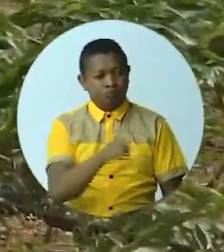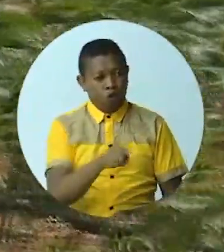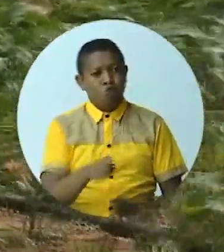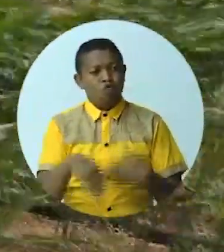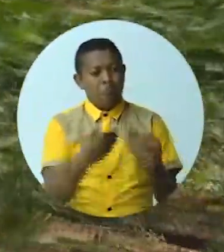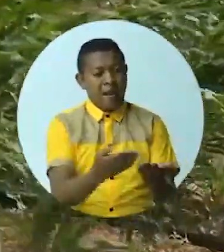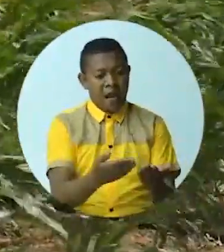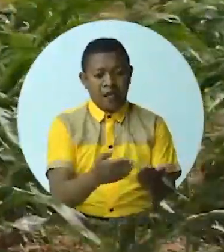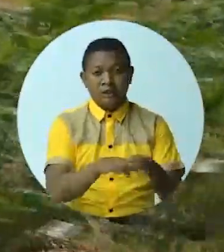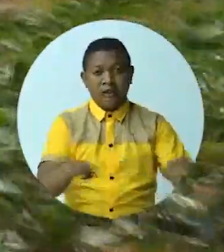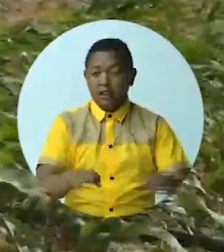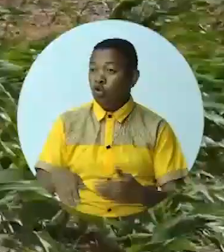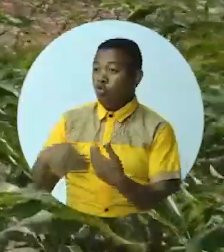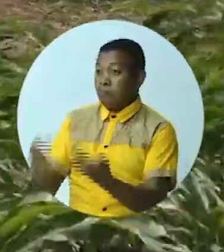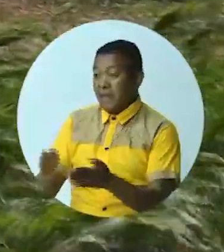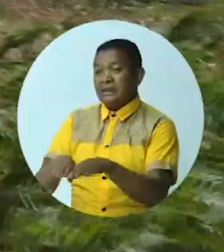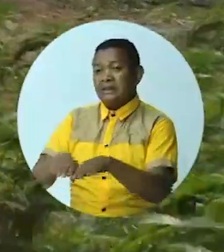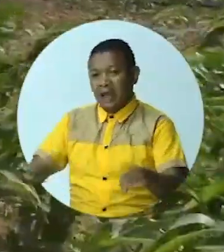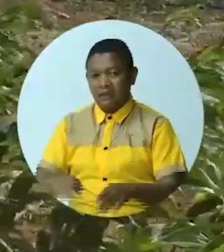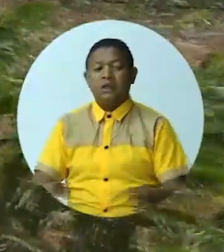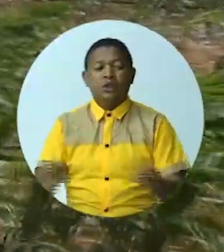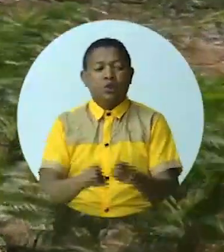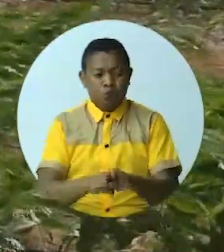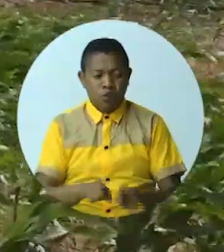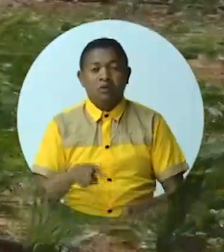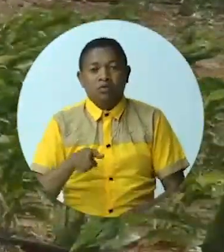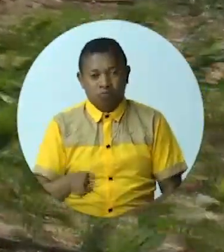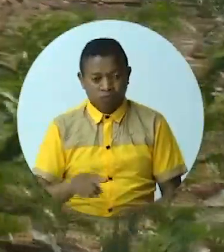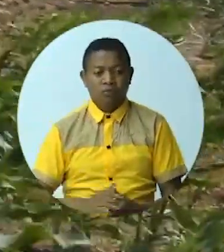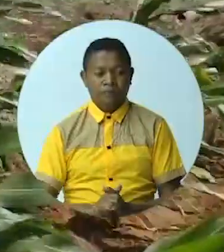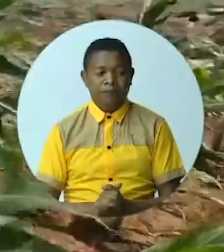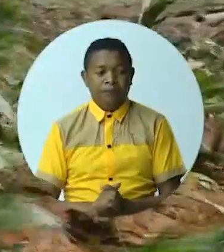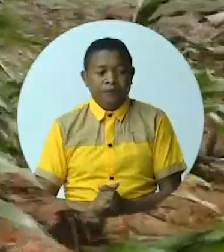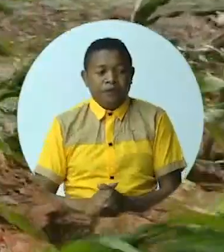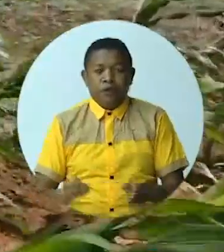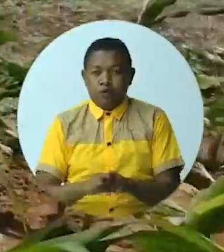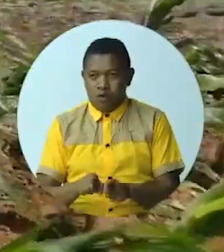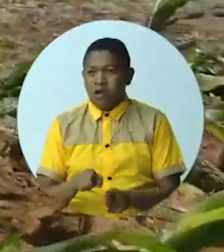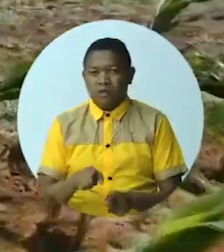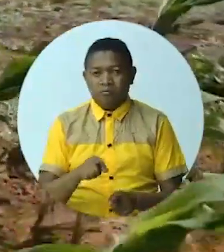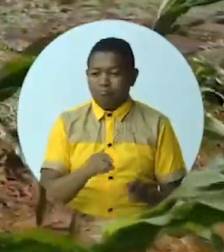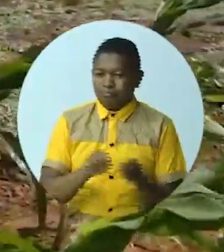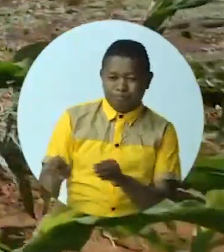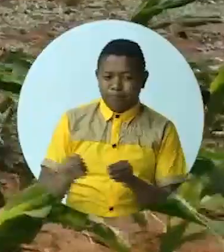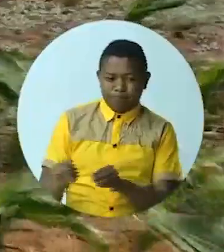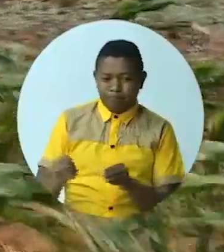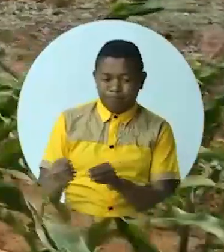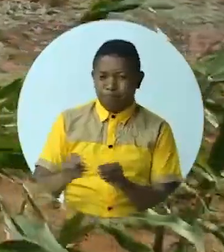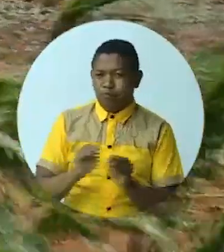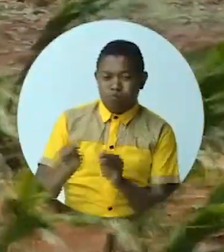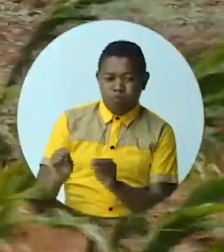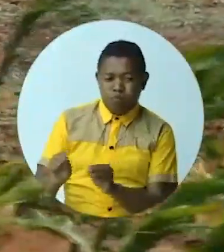fanina dia ataontsika mamamely tena ampianarina mamboly mazoto mamboly